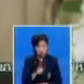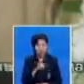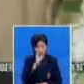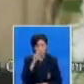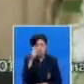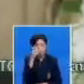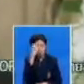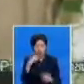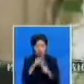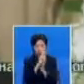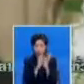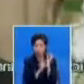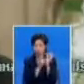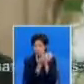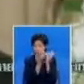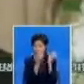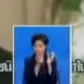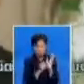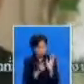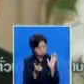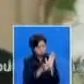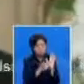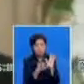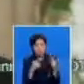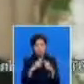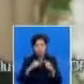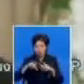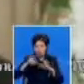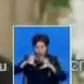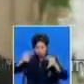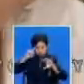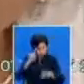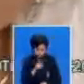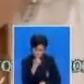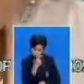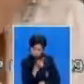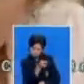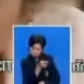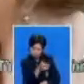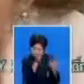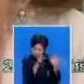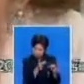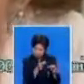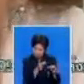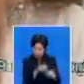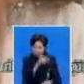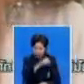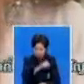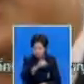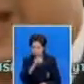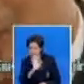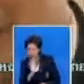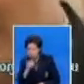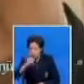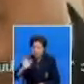ฐธรรมนูญไม่ได้ให้อำนาจรัฐบาลที่จะไปออกกฎหมายว่าโครงการไหนเป็นหรือไม่เป็นโครงการตาม67วรรค2 ครับ รัฐธรรมนูญบอกว่า